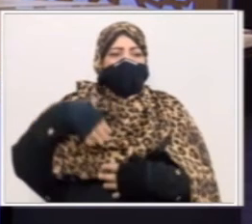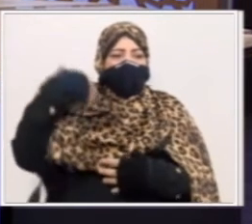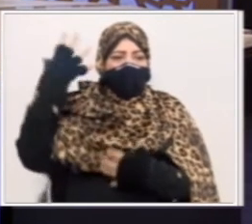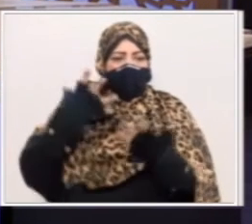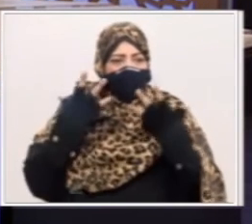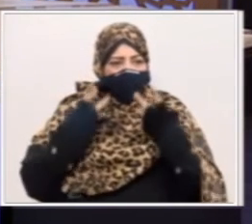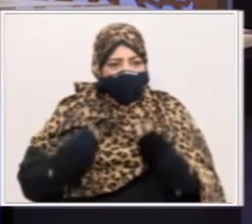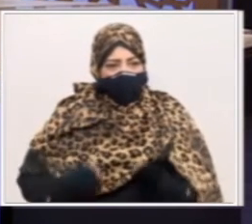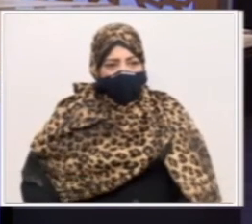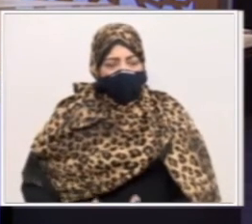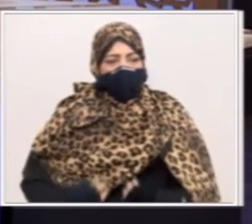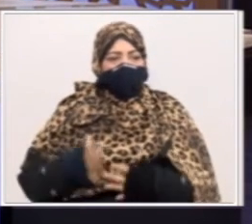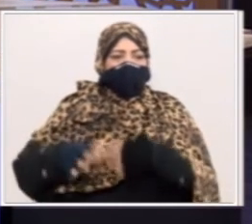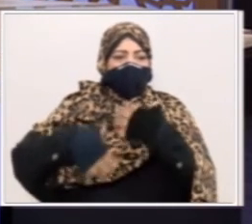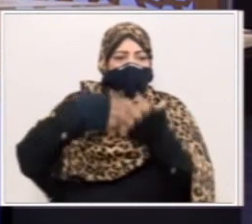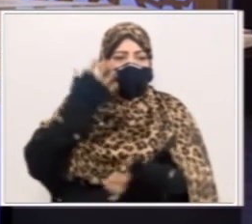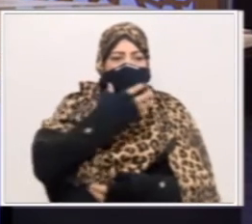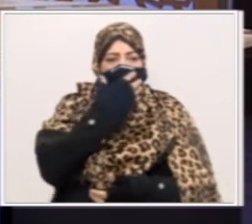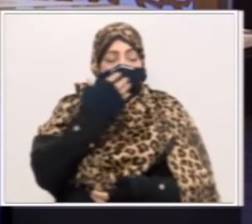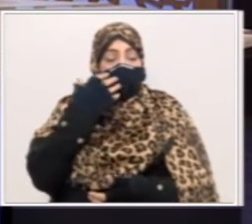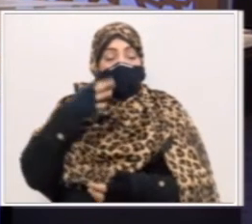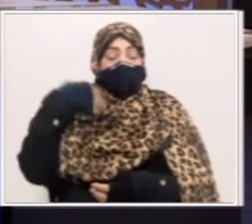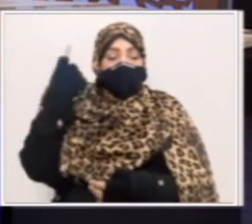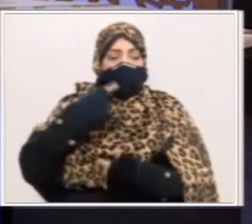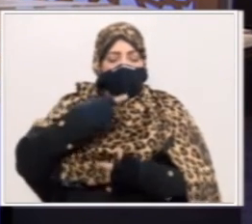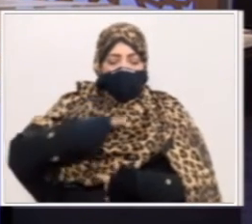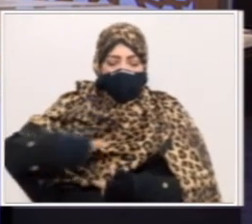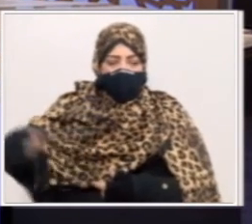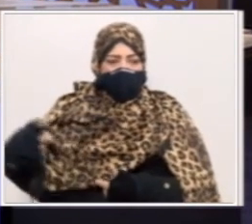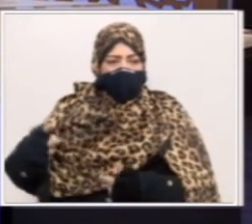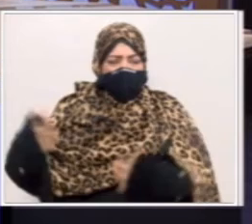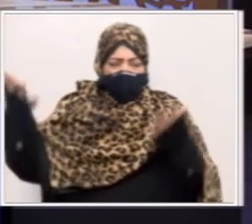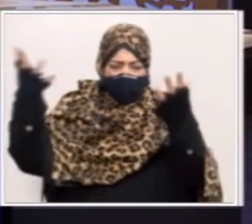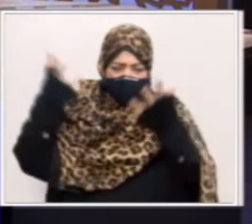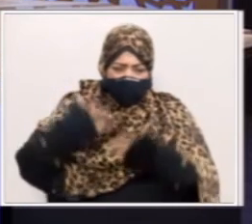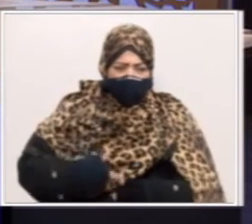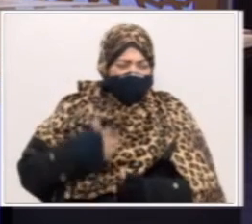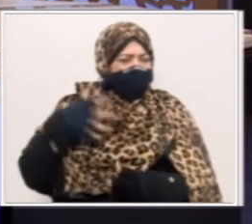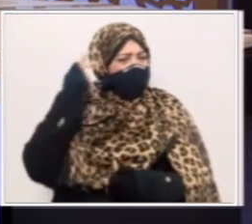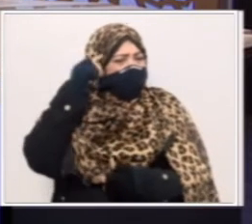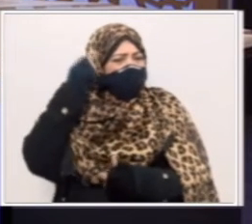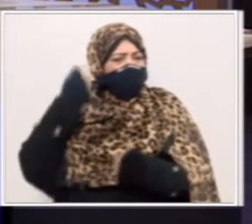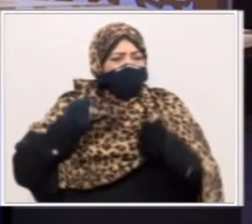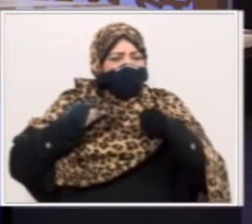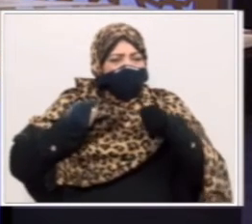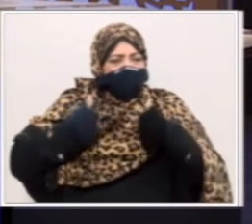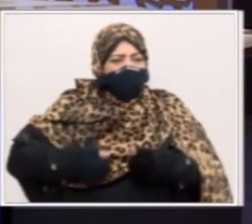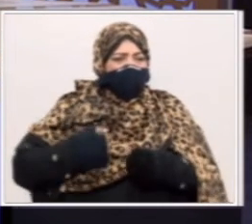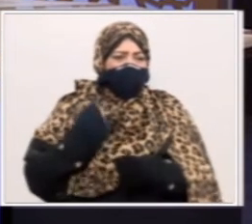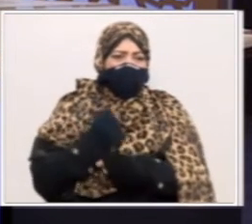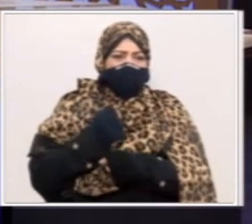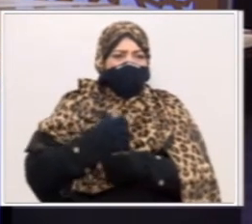مش مشكلة، هو على كل حال بقدر المستطاع، بحيث يعني ما يضر، إذا ما يكونش يضر بيك يعني وبحياتك